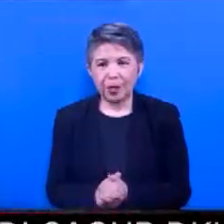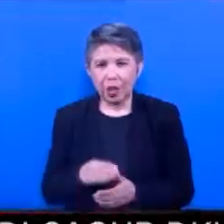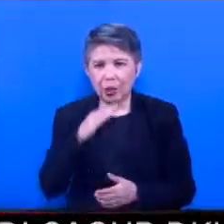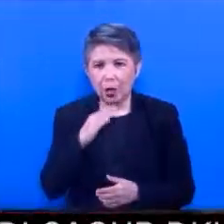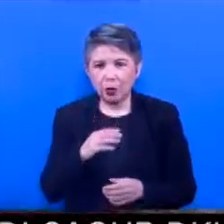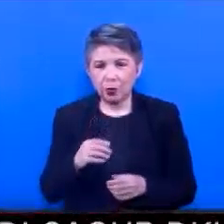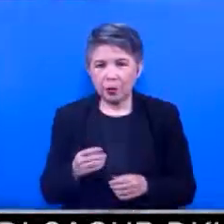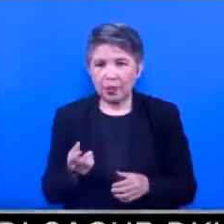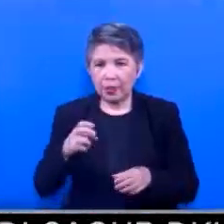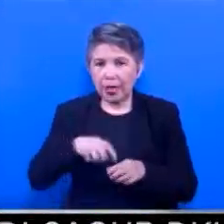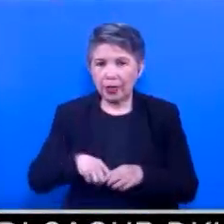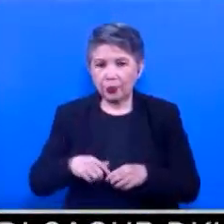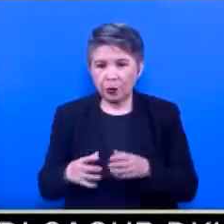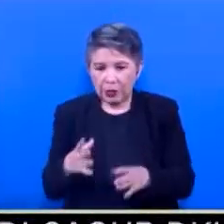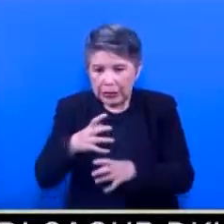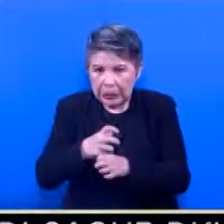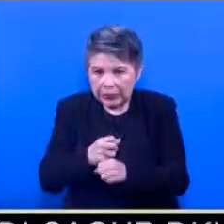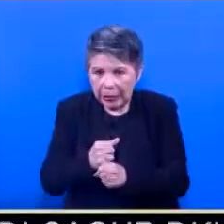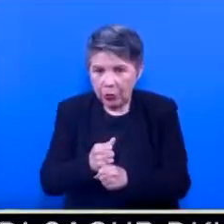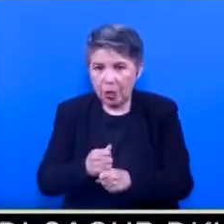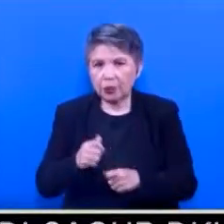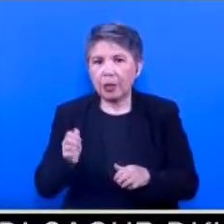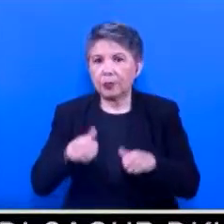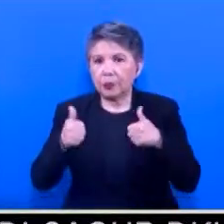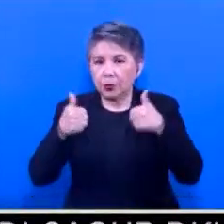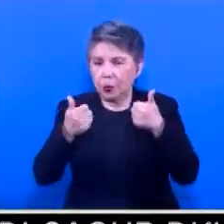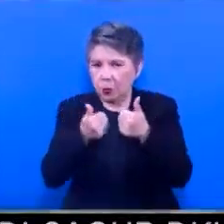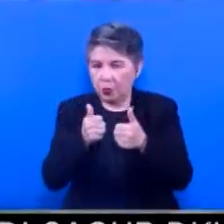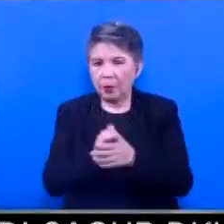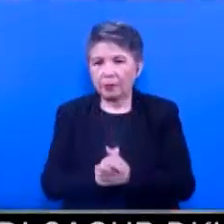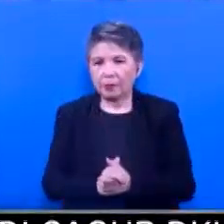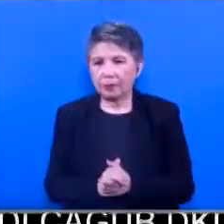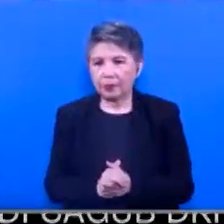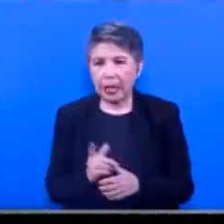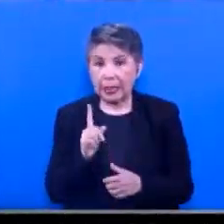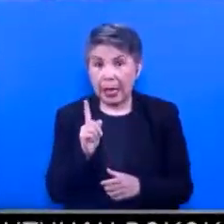dan lezat. Harus hati-hati nih, panas.